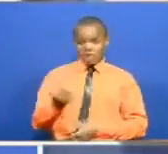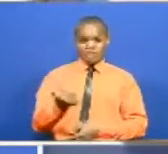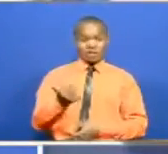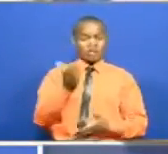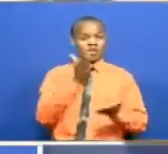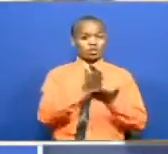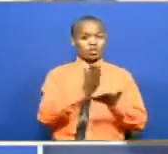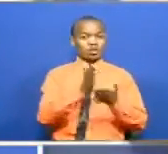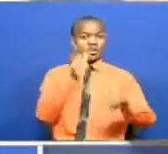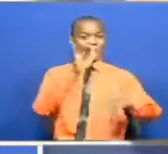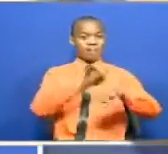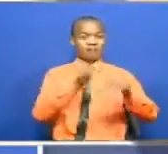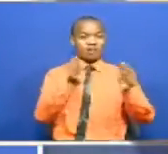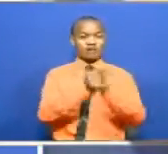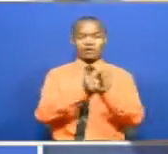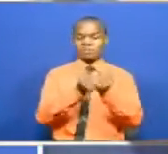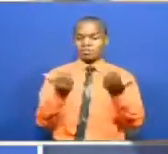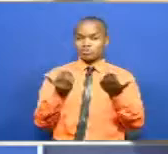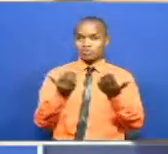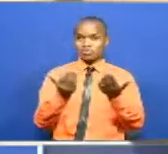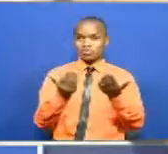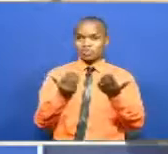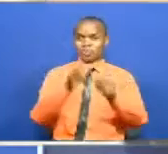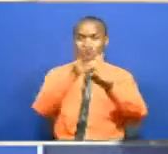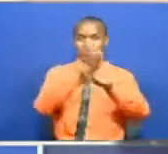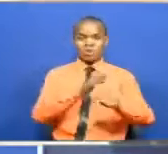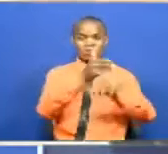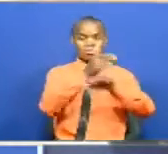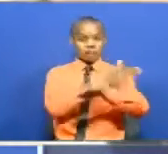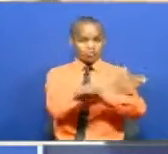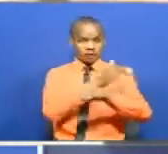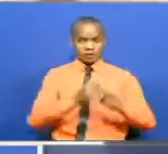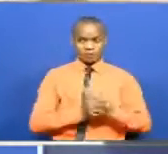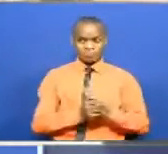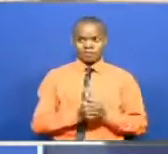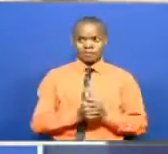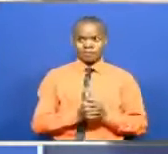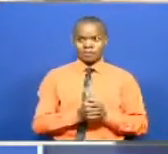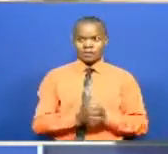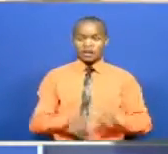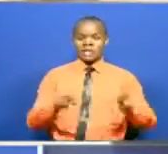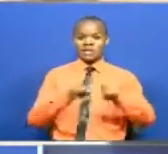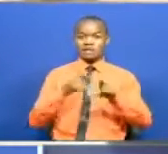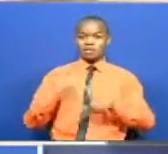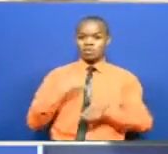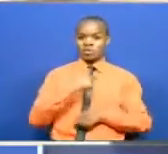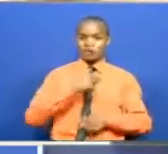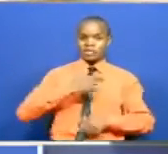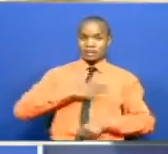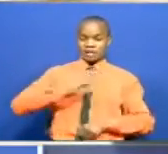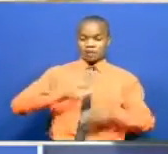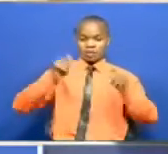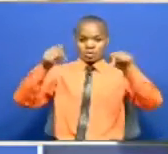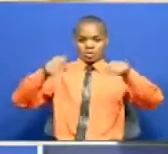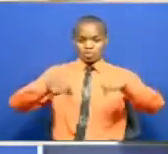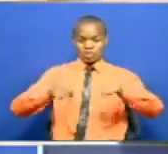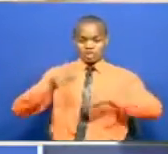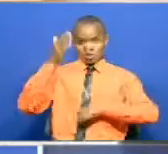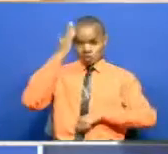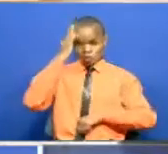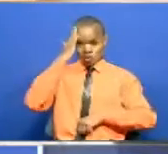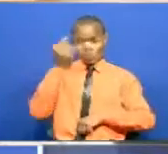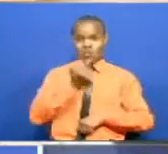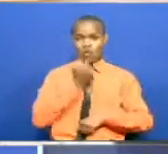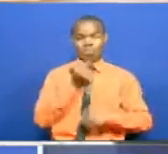tuligandamizwa na ile marginalization ambayo ilikuwa tangu hapo mbeleni. Na sisi kama Wasamburu leo tumejua nani